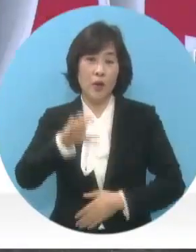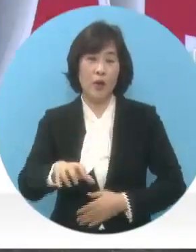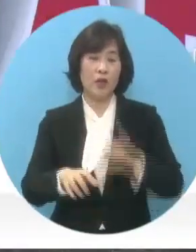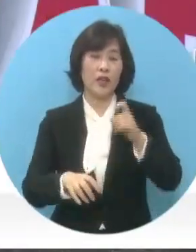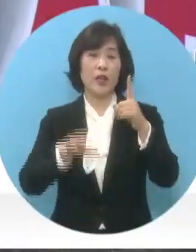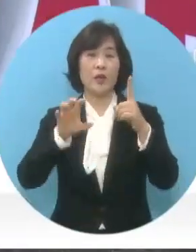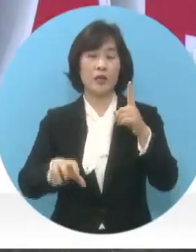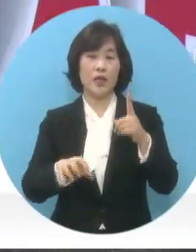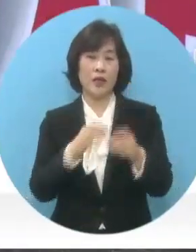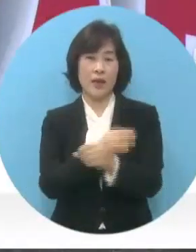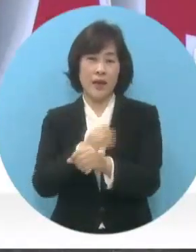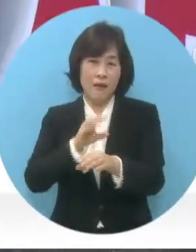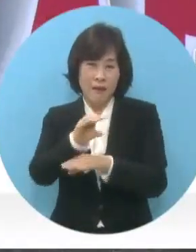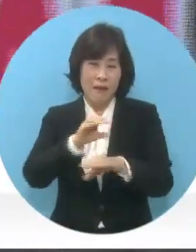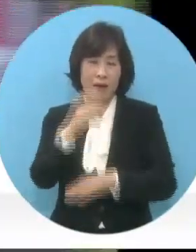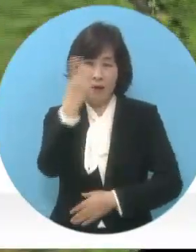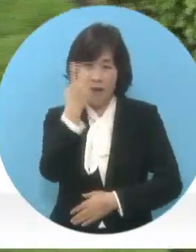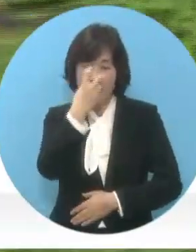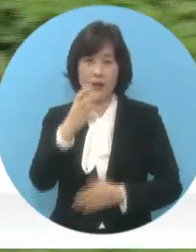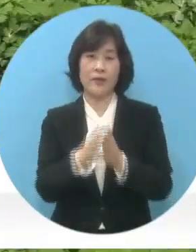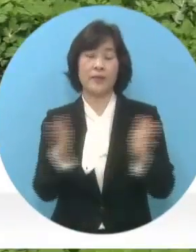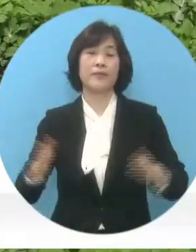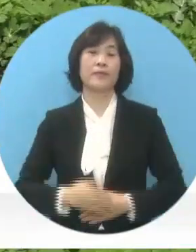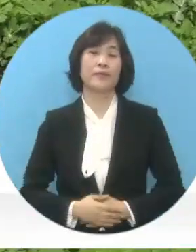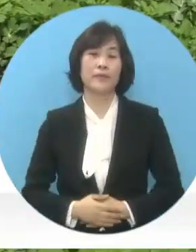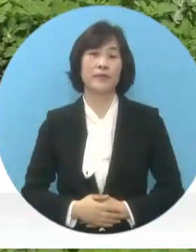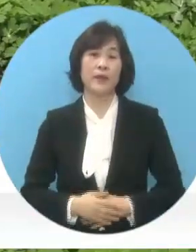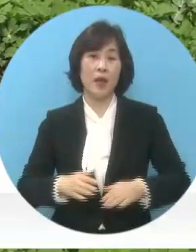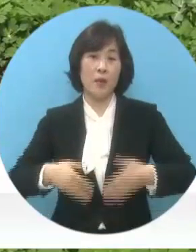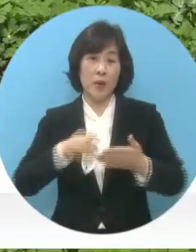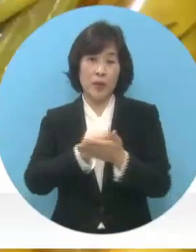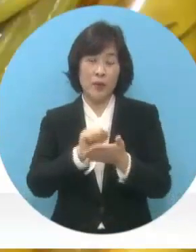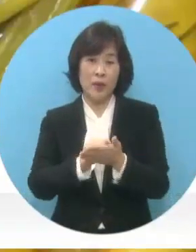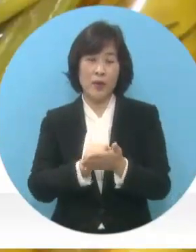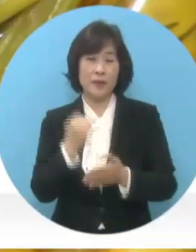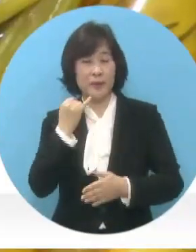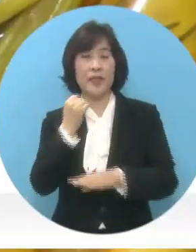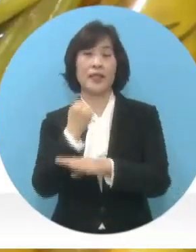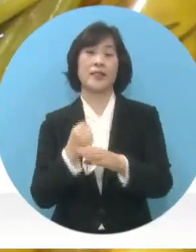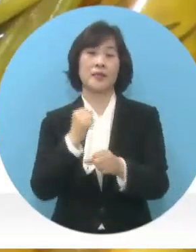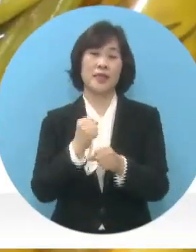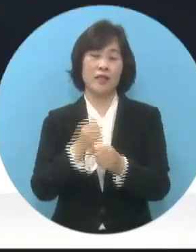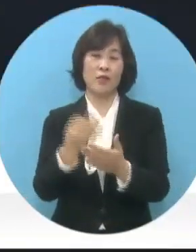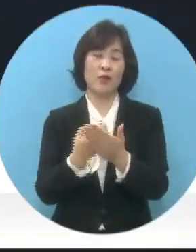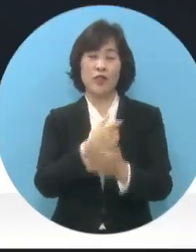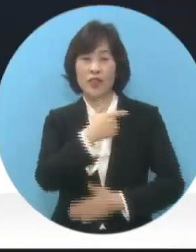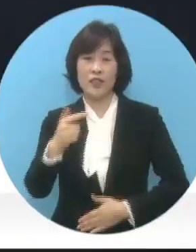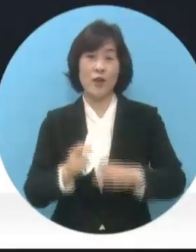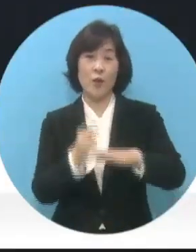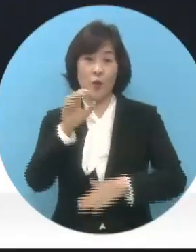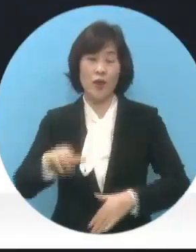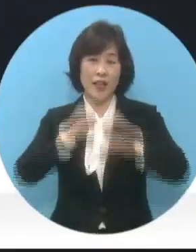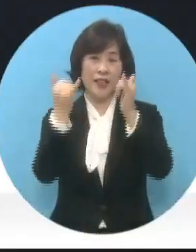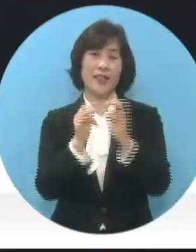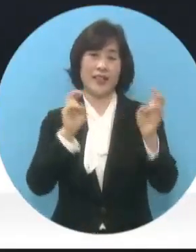11곳의 투기사실조사에 들어갔습니다. 곰나물로 장아찌를 만들어 고소득을 올리는 전남 고흥의 사회적